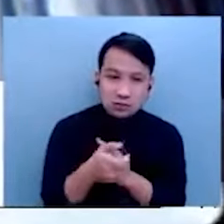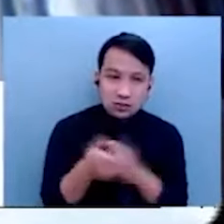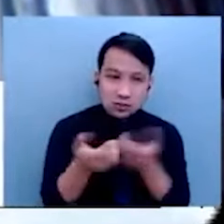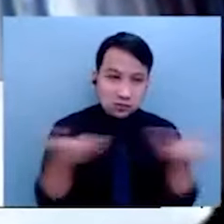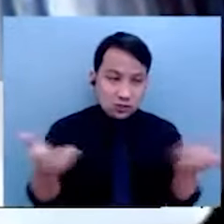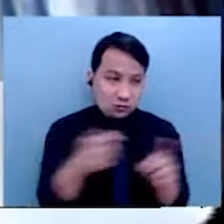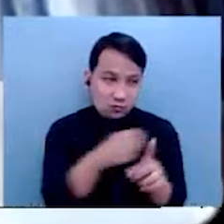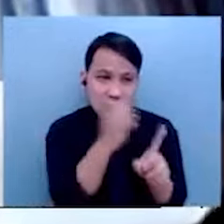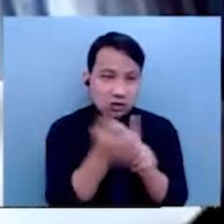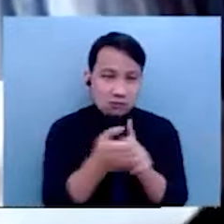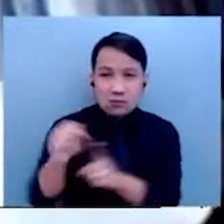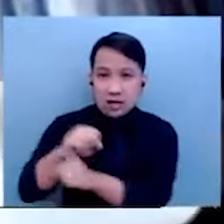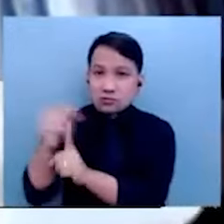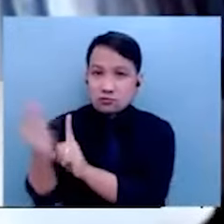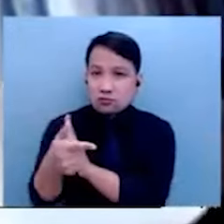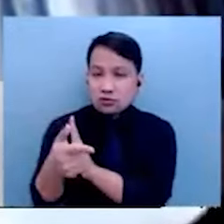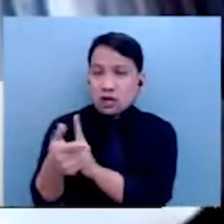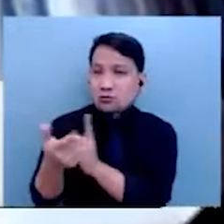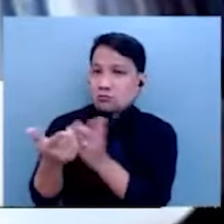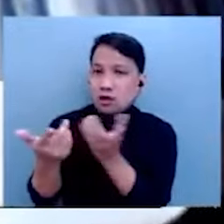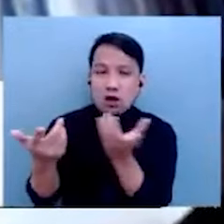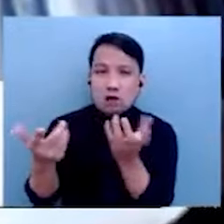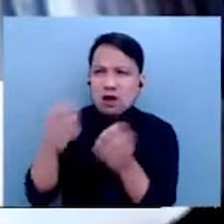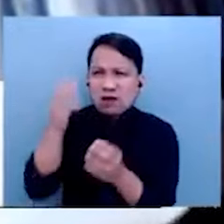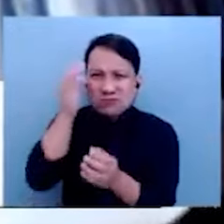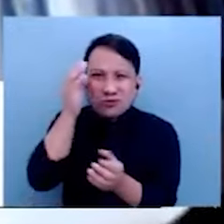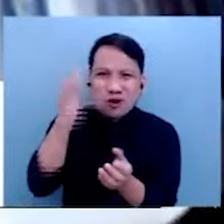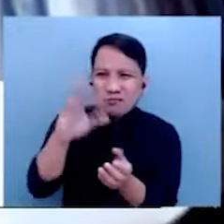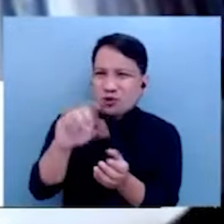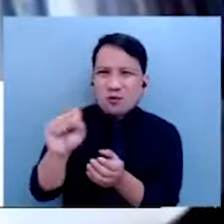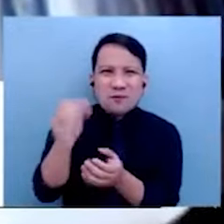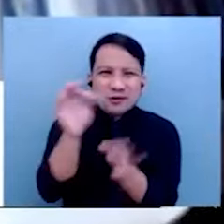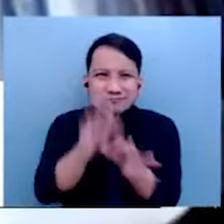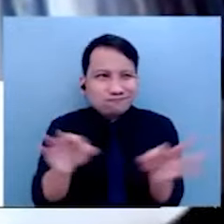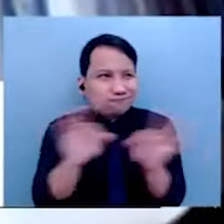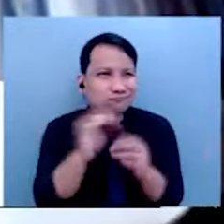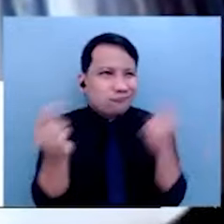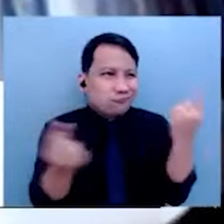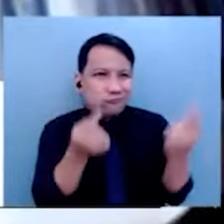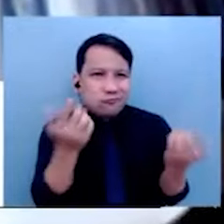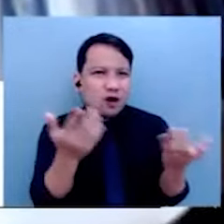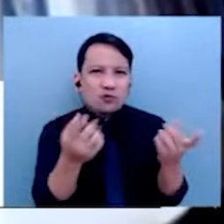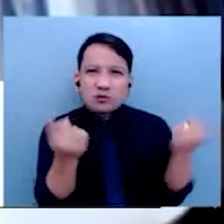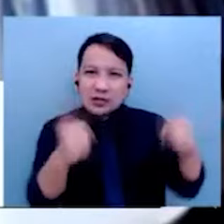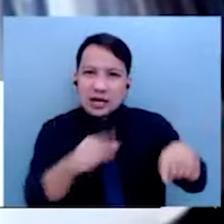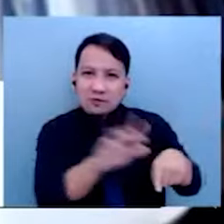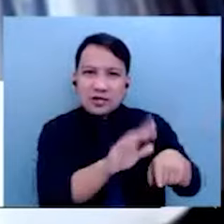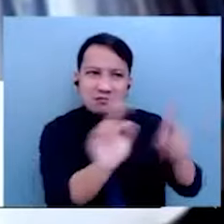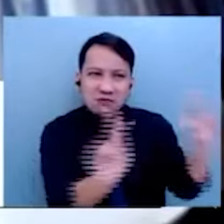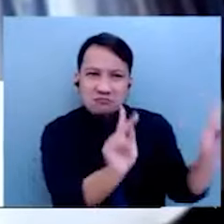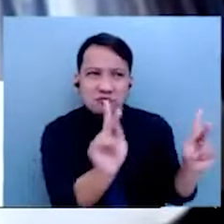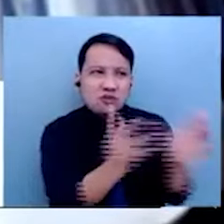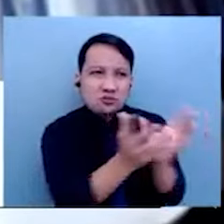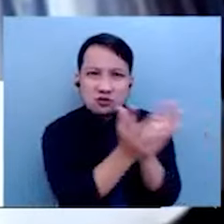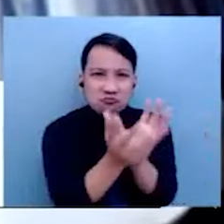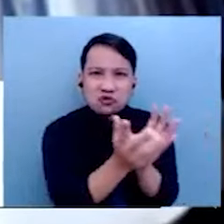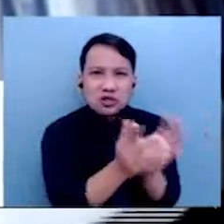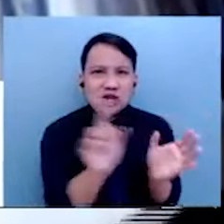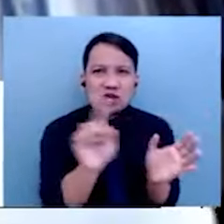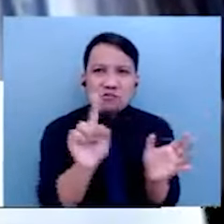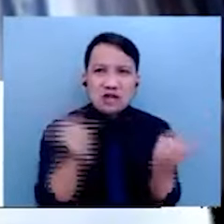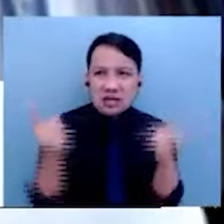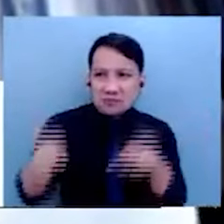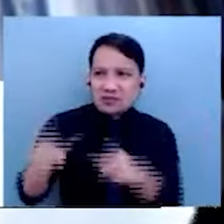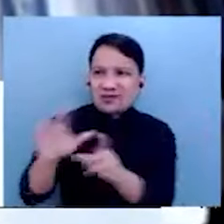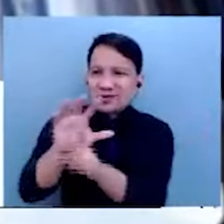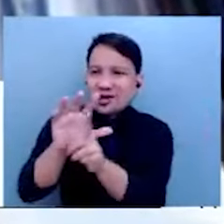cost. Aparating kino-consider ano ba yung epekto nito sa mga taong kumukontra? Ano ba yung epekto nito sa environment?